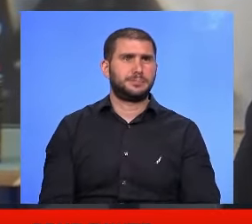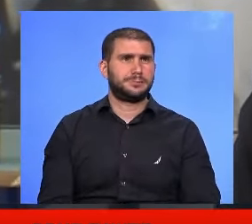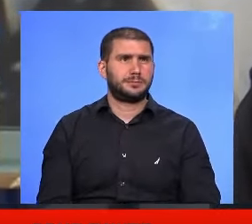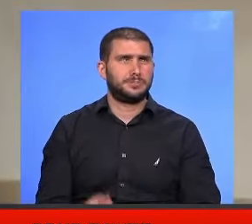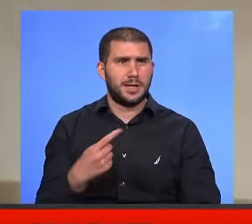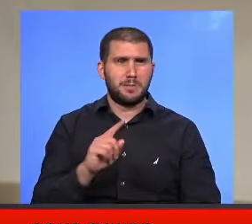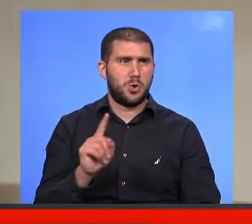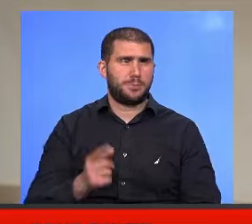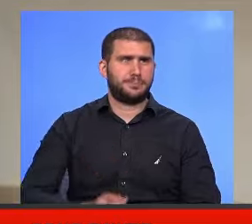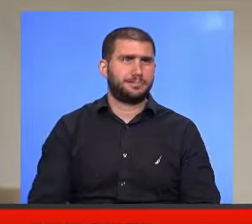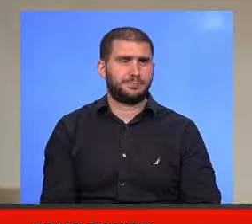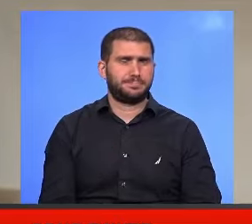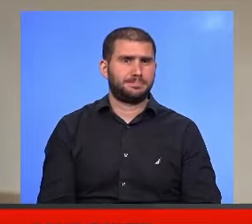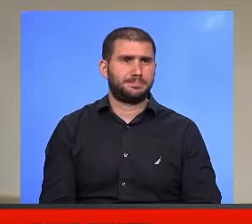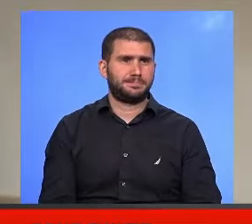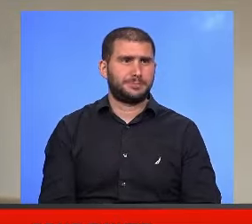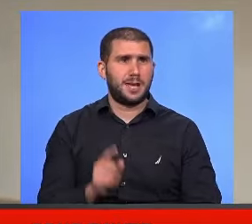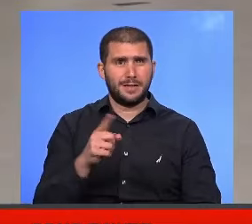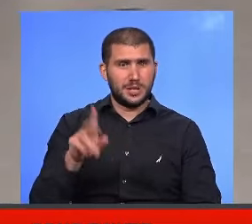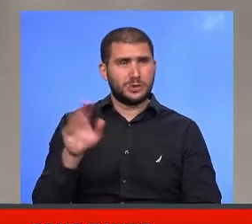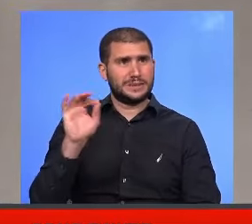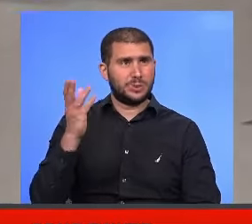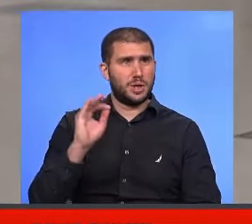כי הם לא. אבל להם יש סיכוי.